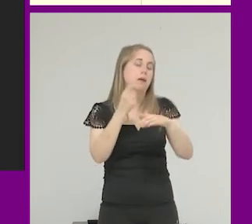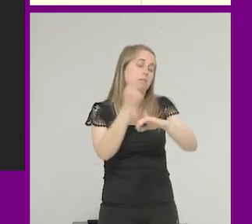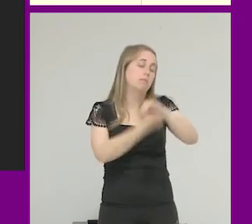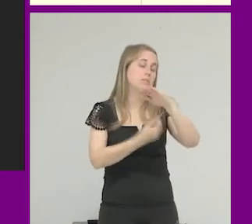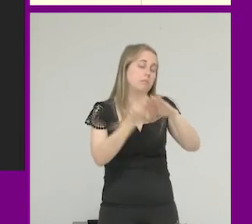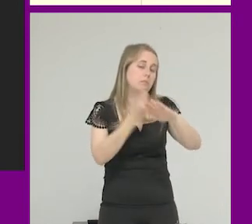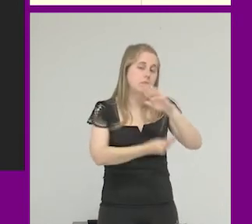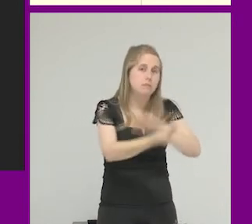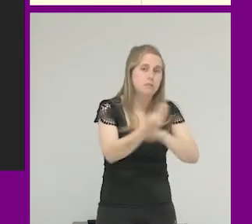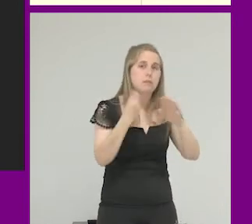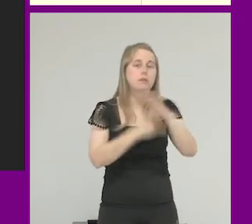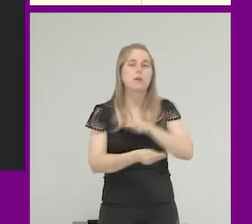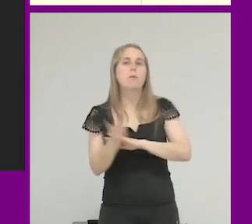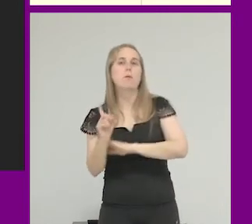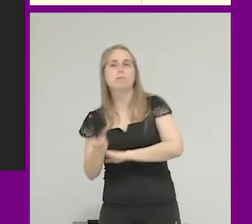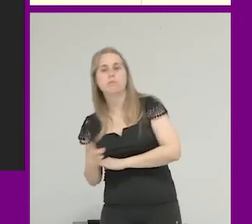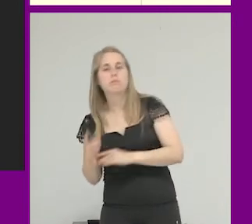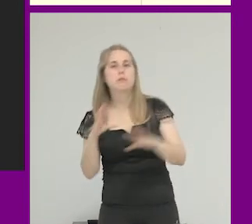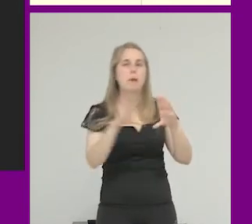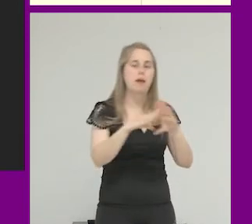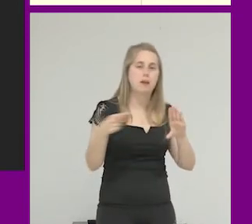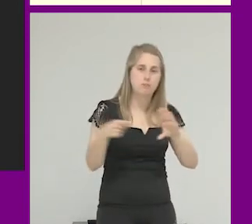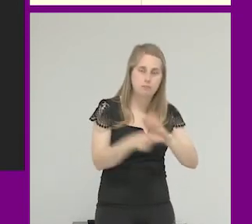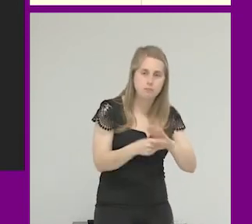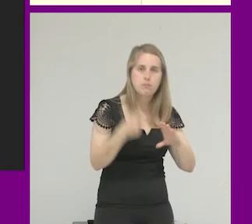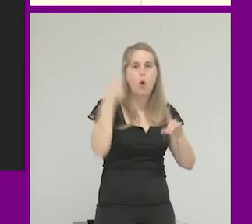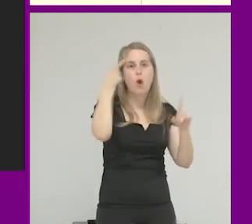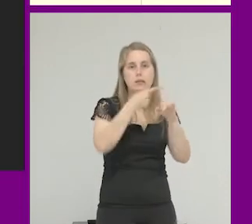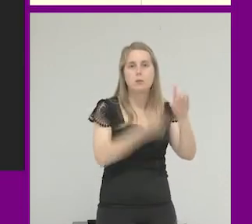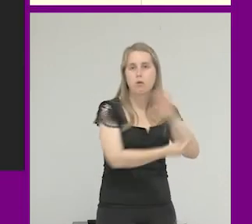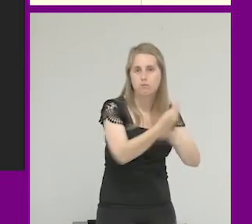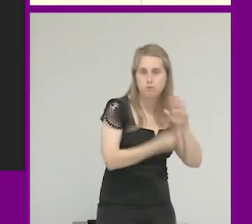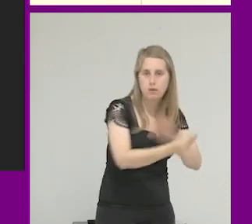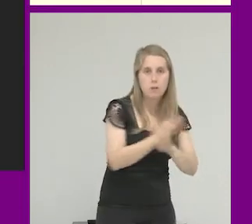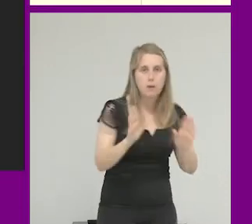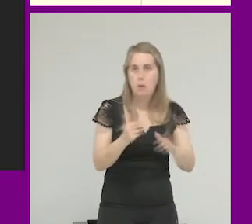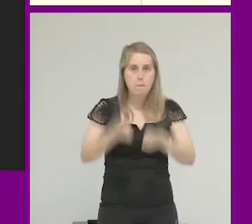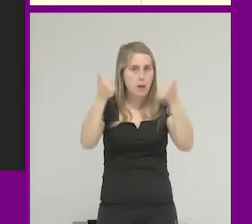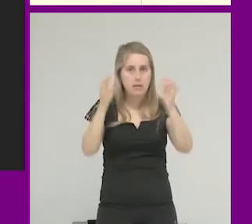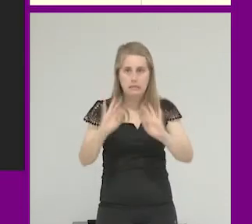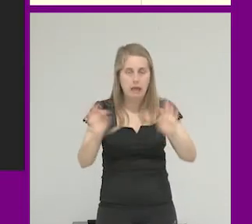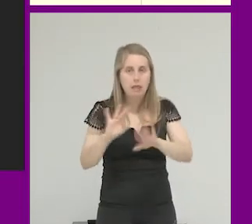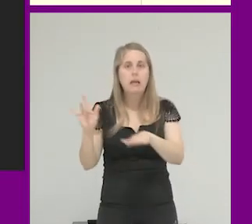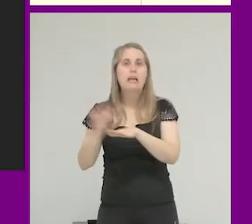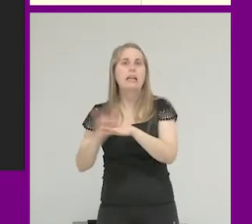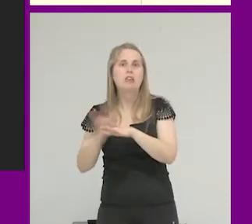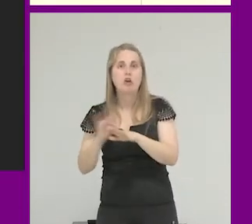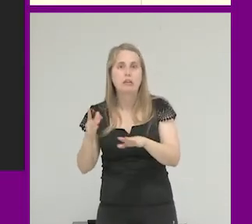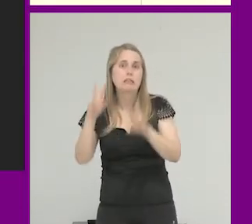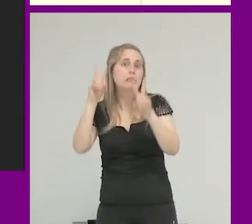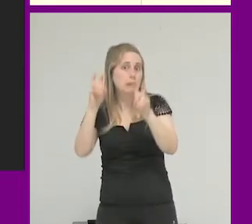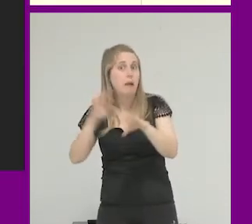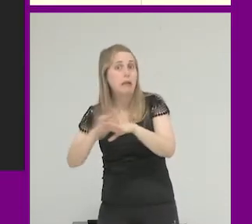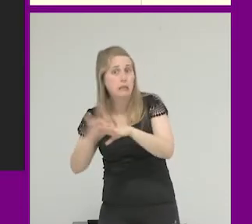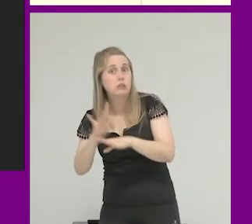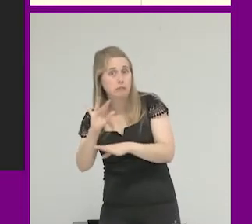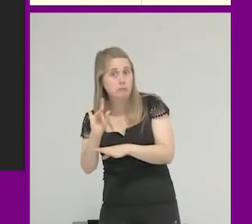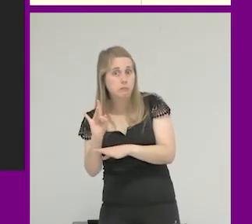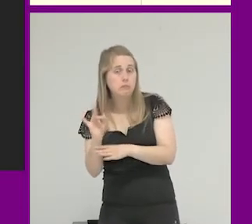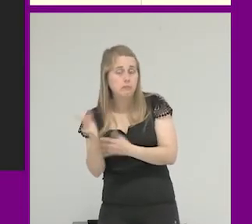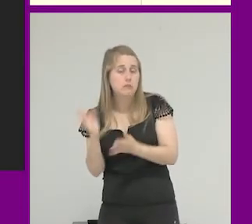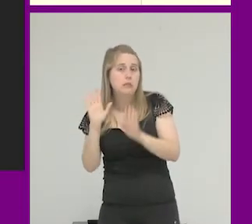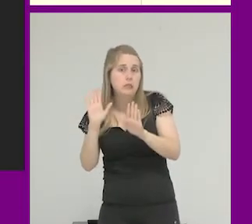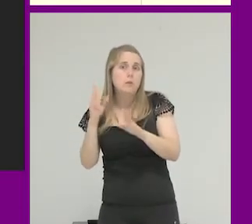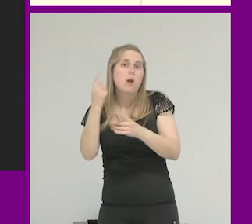hau da, zarketa zakila zartzen vaginan, baina ez aizen da ikusi beste zerbez, klitoraren inguruan bai hitz egiten da,